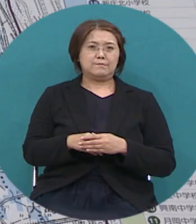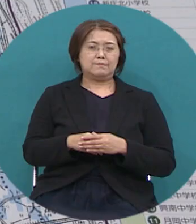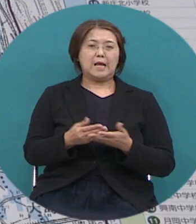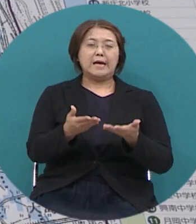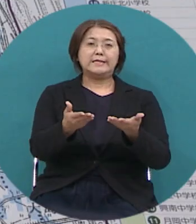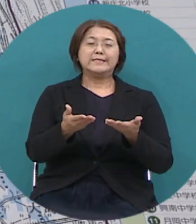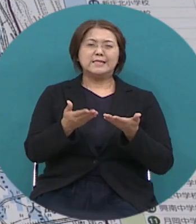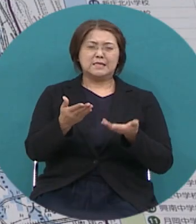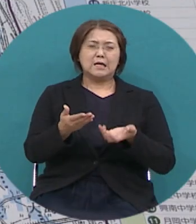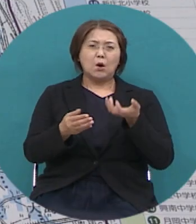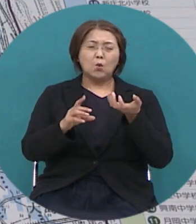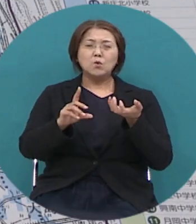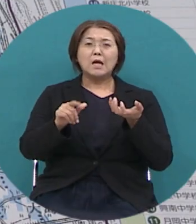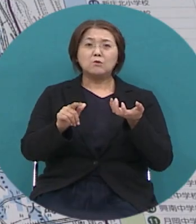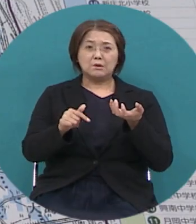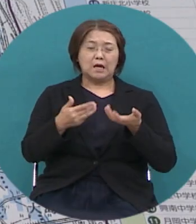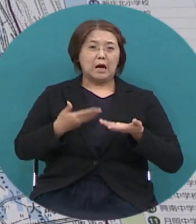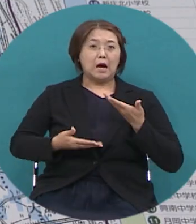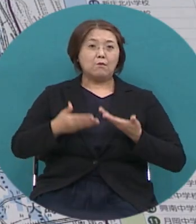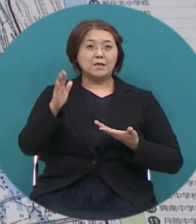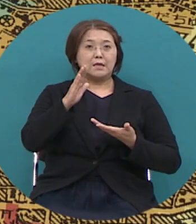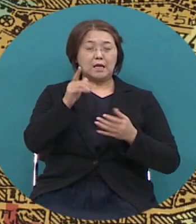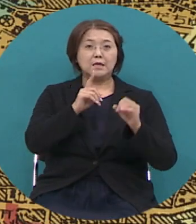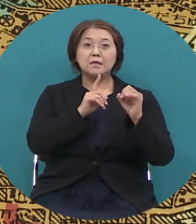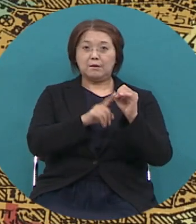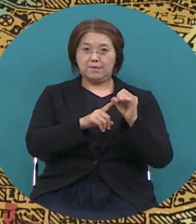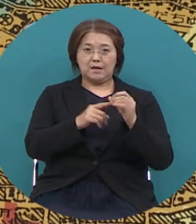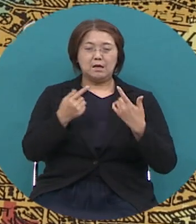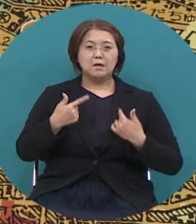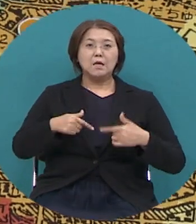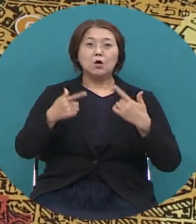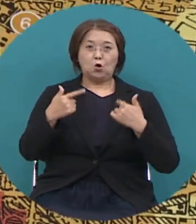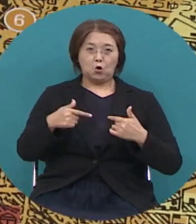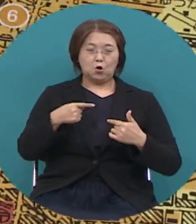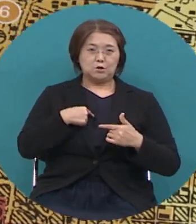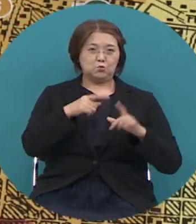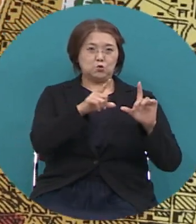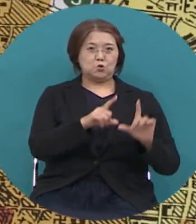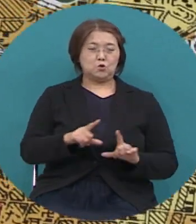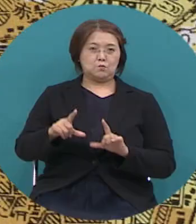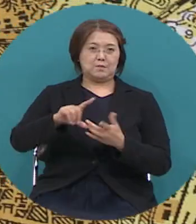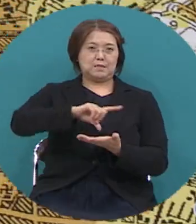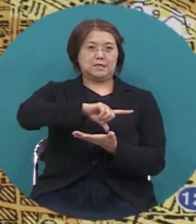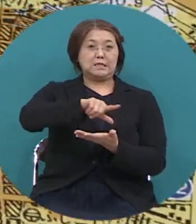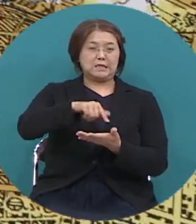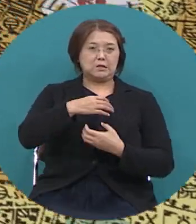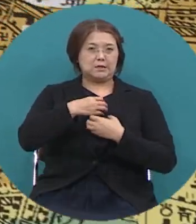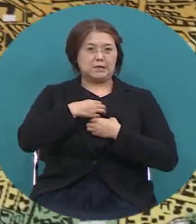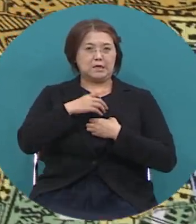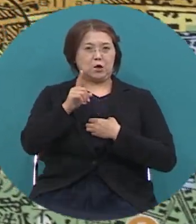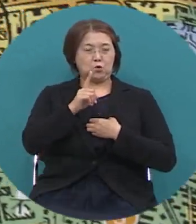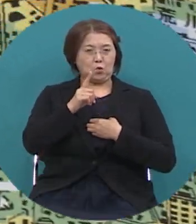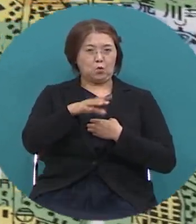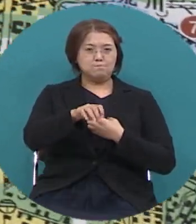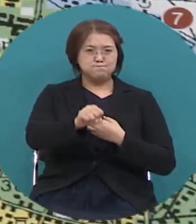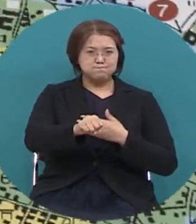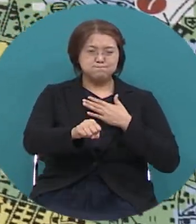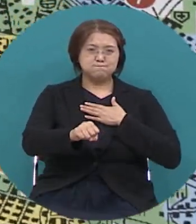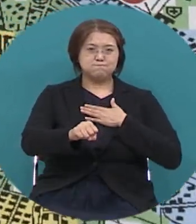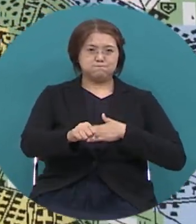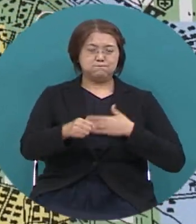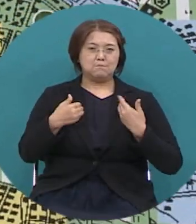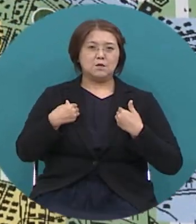地震が発生したとき慌てないためには、普段から自分が住んでいる場所の危険度を把握しておくことが大事です